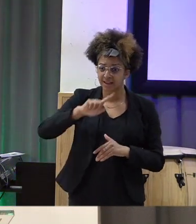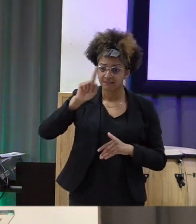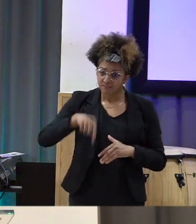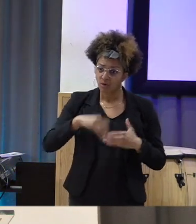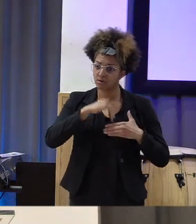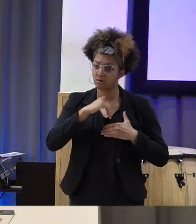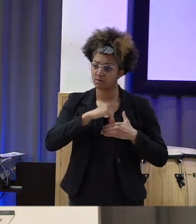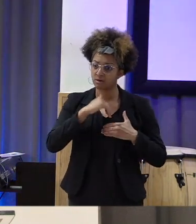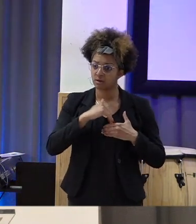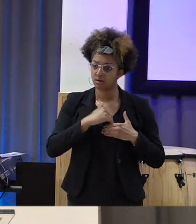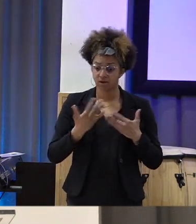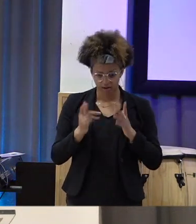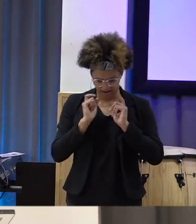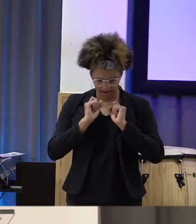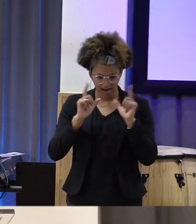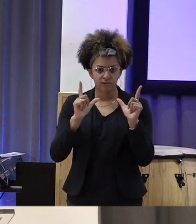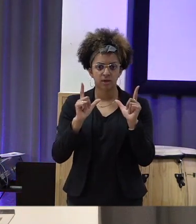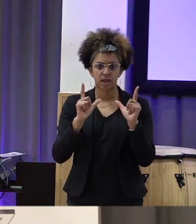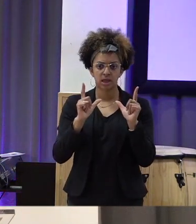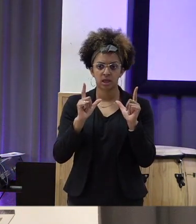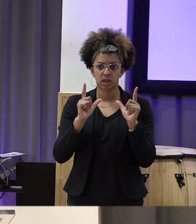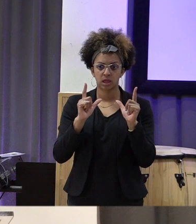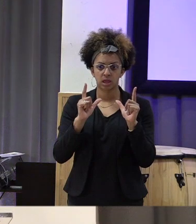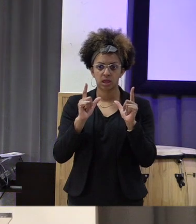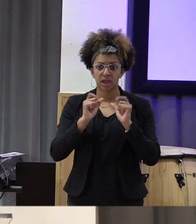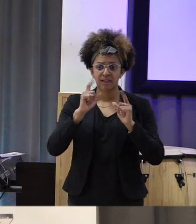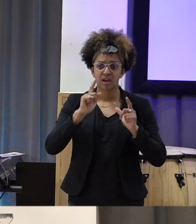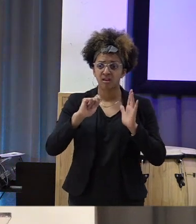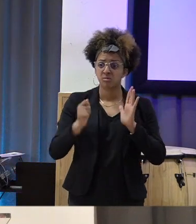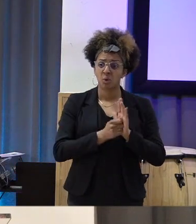moi, de se réveiller du sommeil.